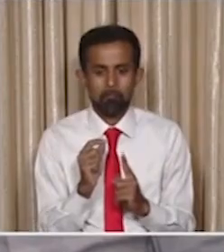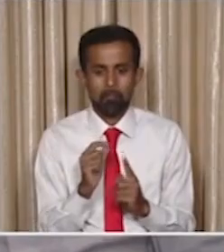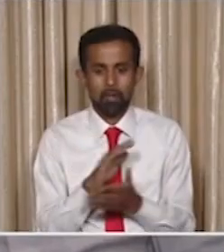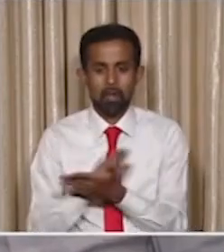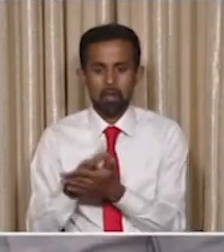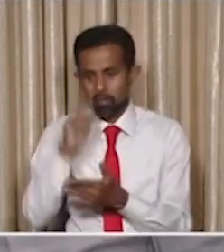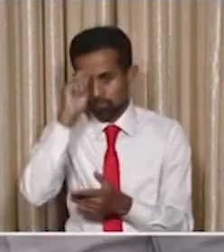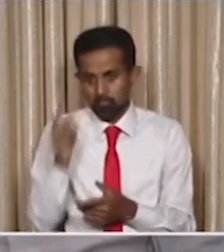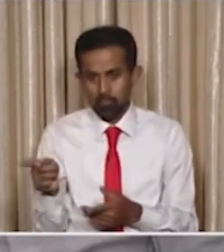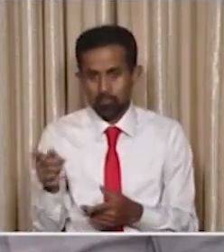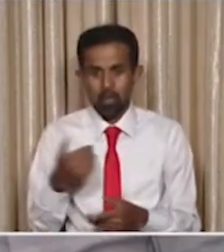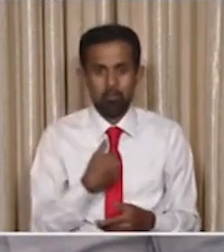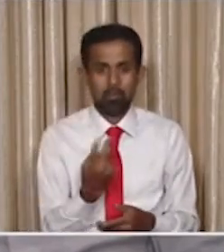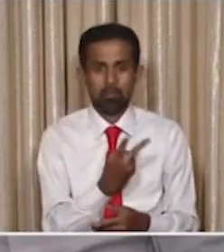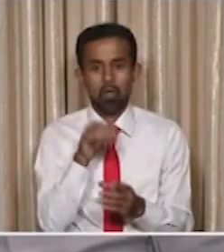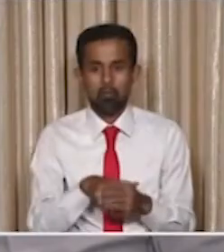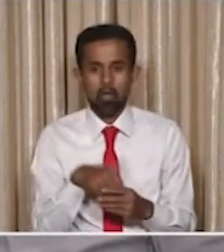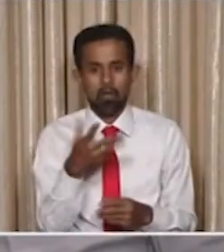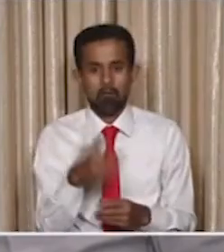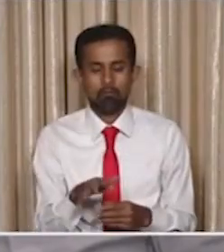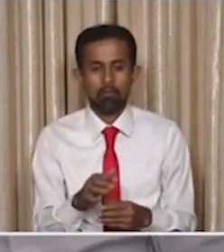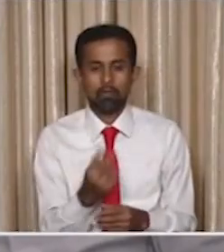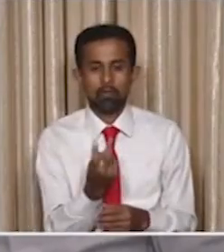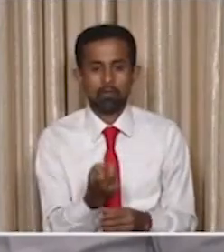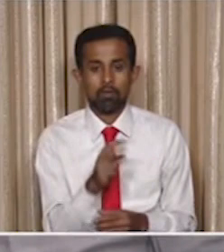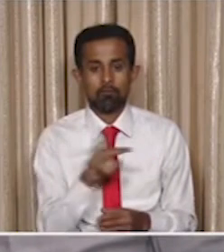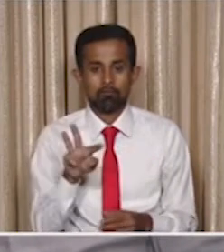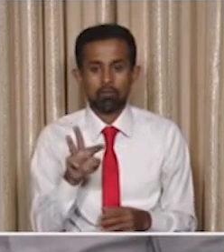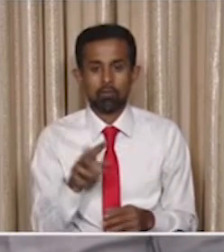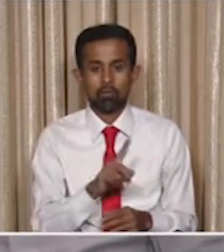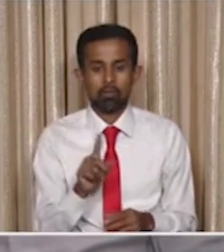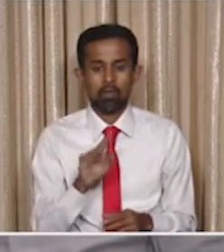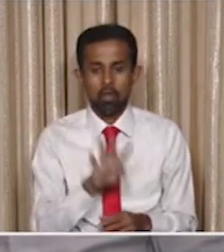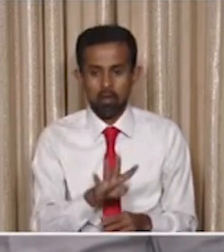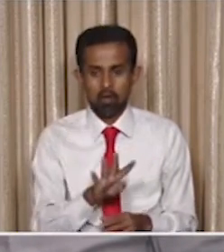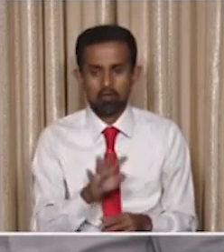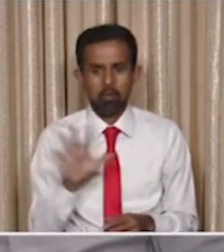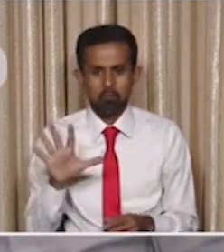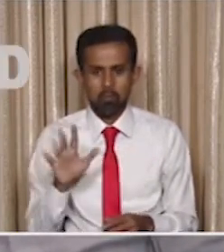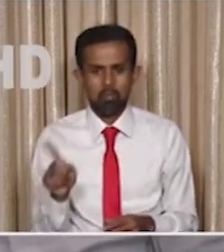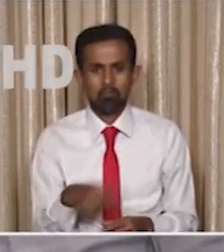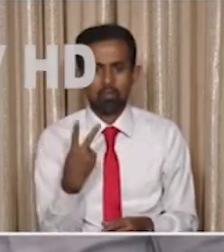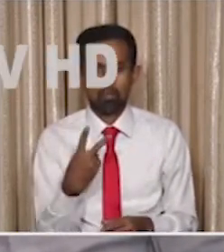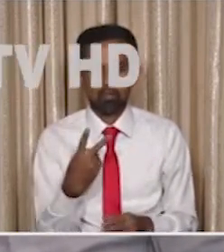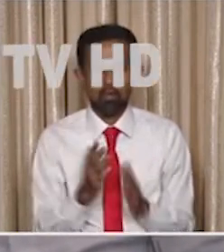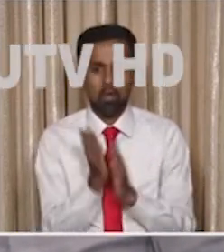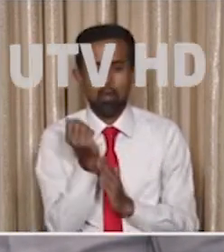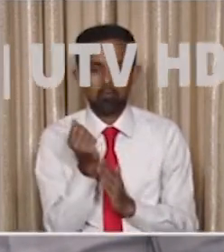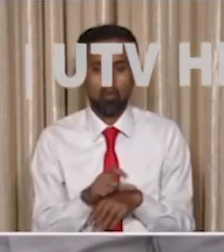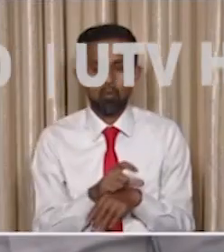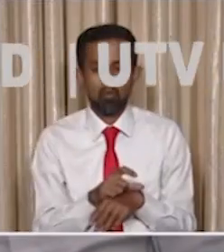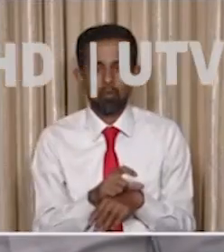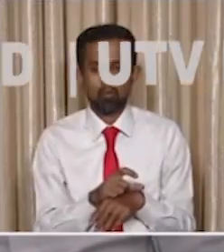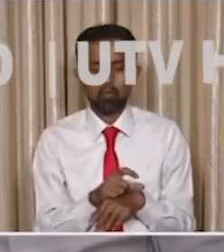හෙක්ටප් වයි මහතා හා මා සහභාගී වුණෙමි. ඒ අනුව 2023 10/4 සහ 5 දින දෙදින මානවහිමිකම්